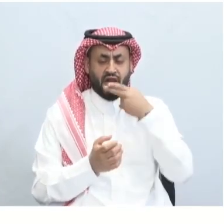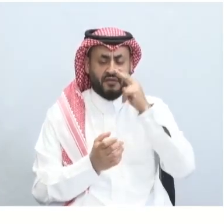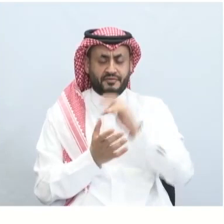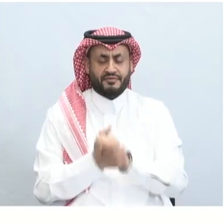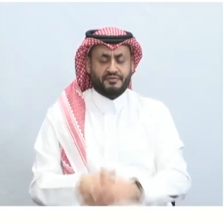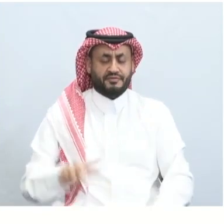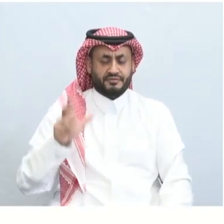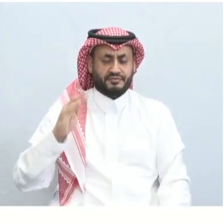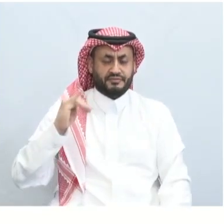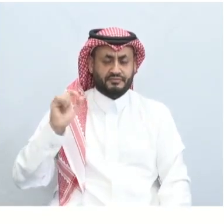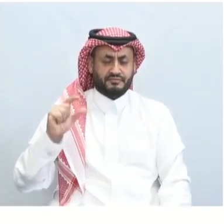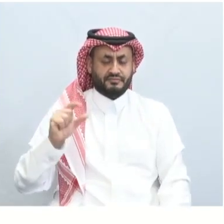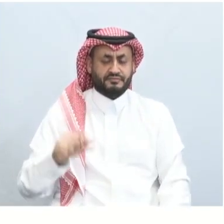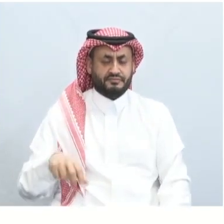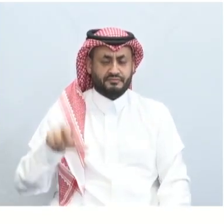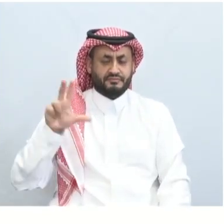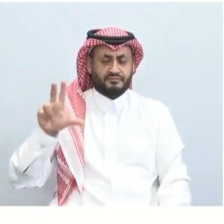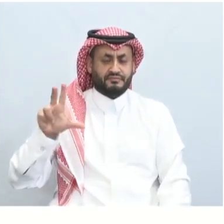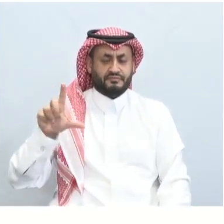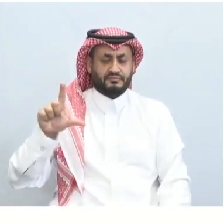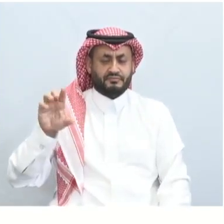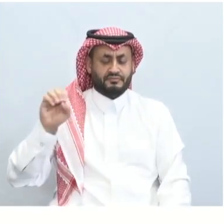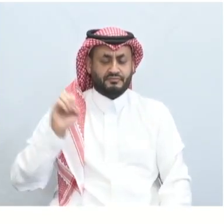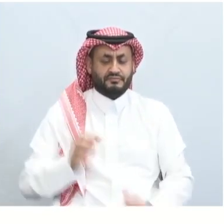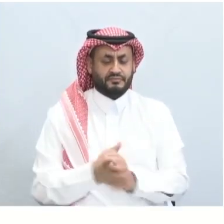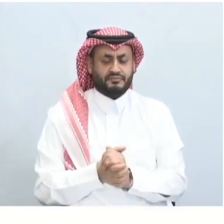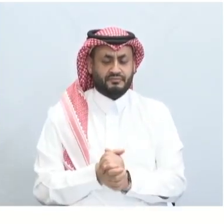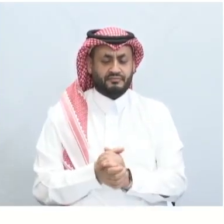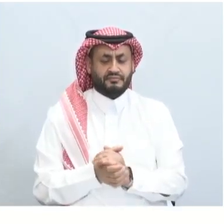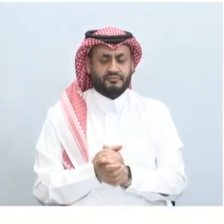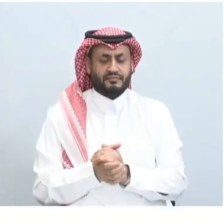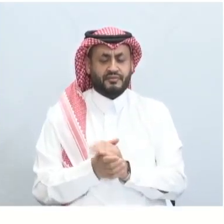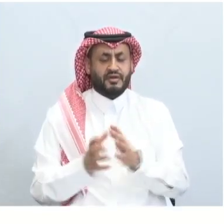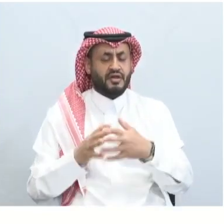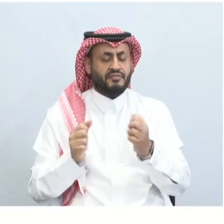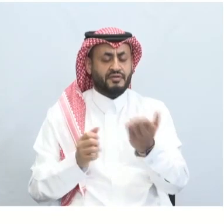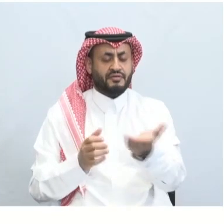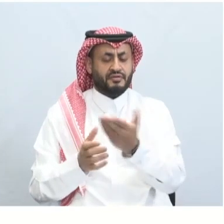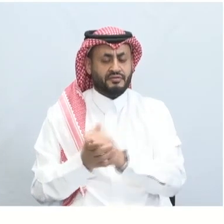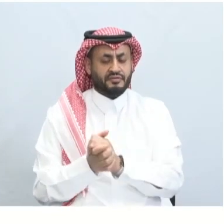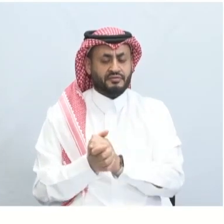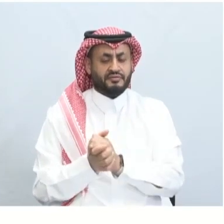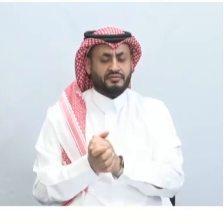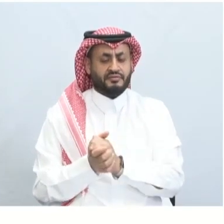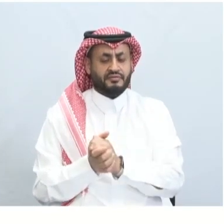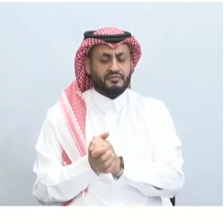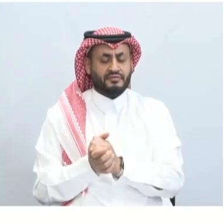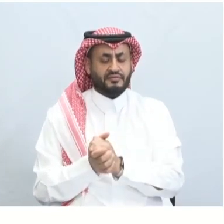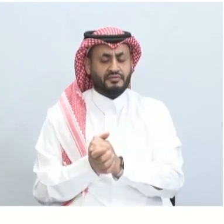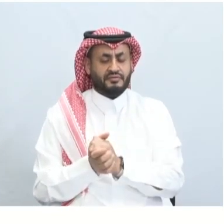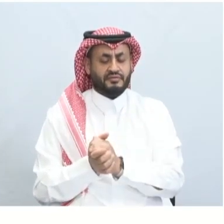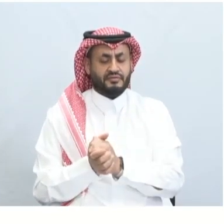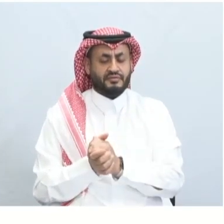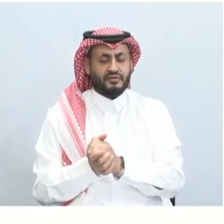رب العالمين الرحمن الرحيم مالك يوم الدين فالحمد لله ما معنى ما معنى